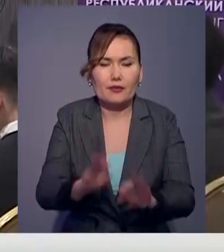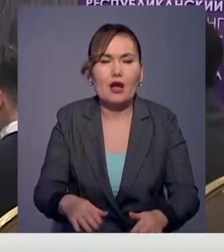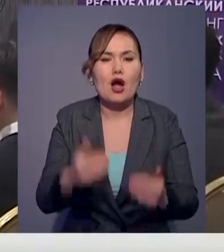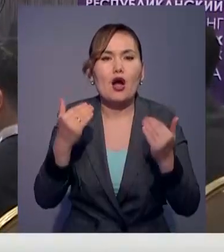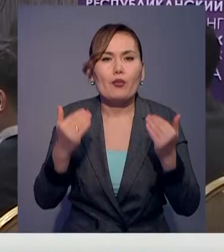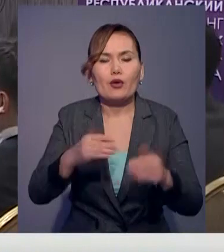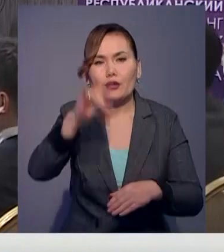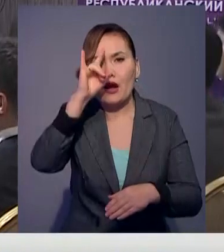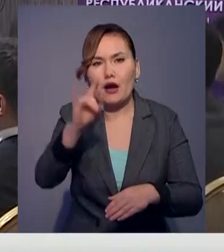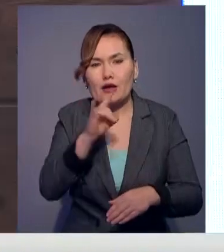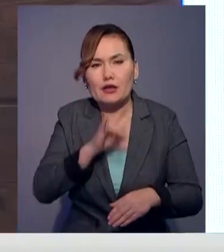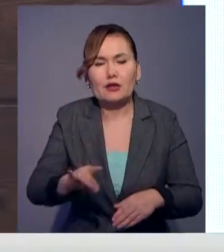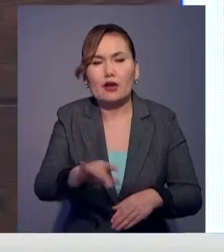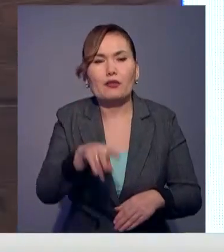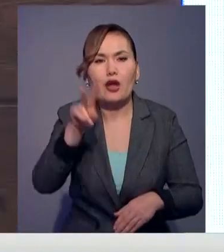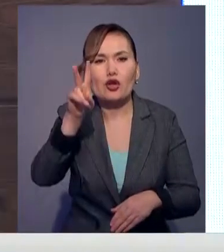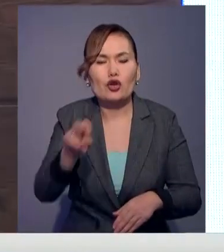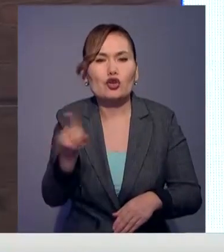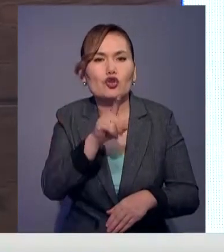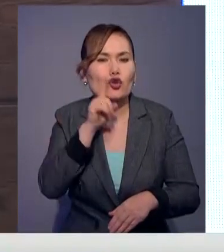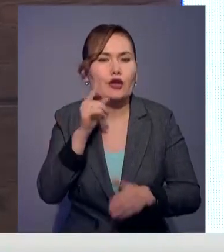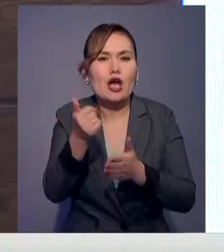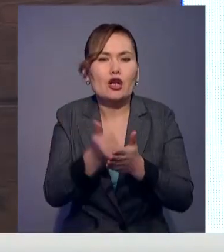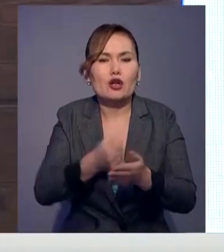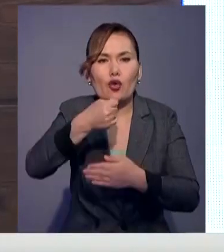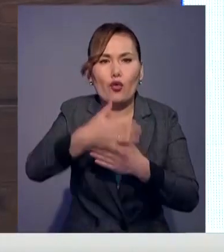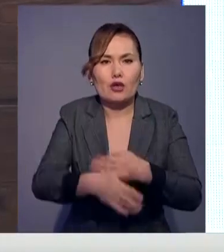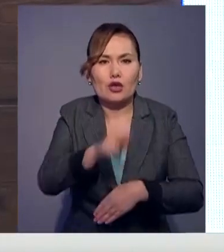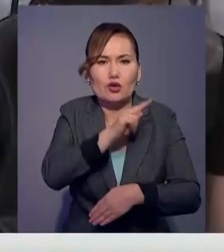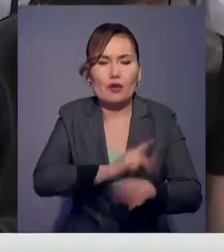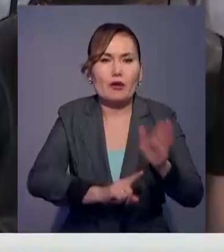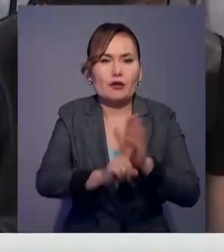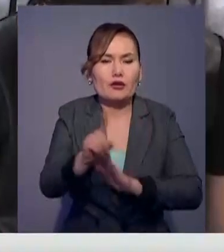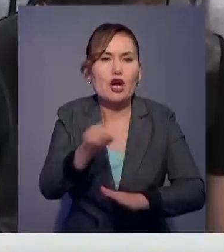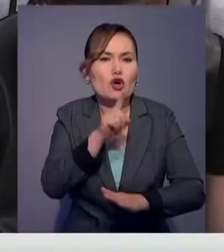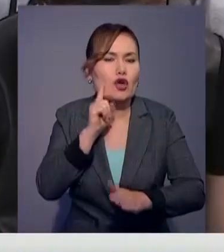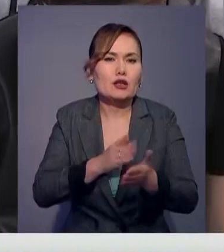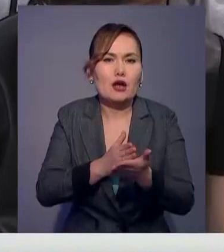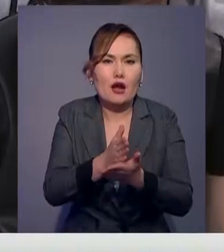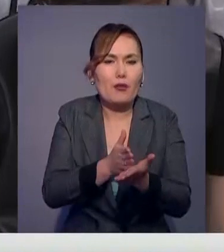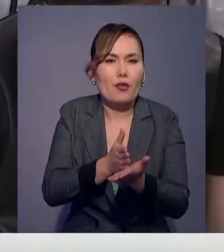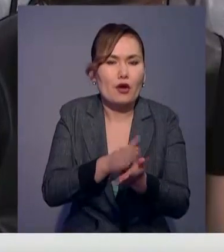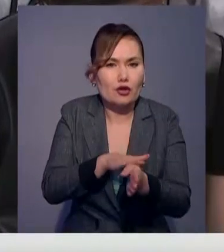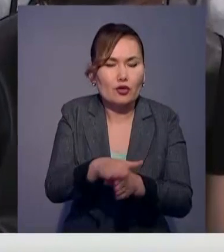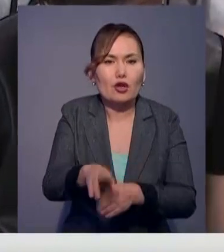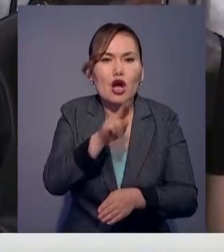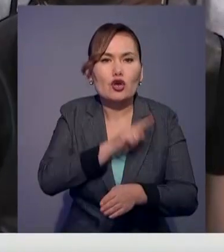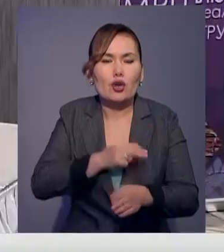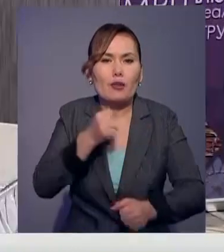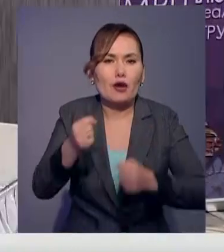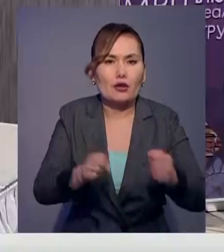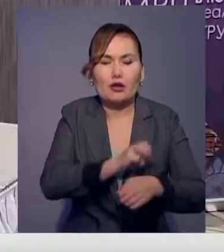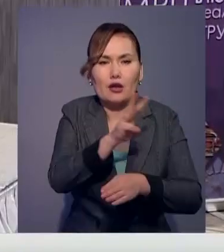Бүгінде Қазақстанда 200-ден астам жастар ресурстық орталығы жұмыс істейді. Барлығы жастар саясатын жүзеге асырып, жұмысқа